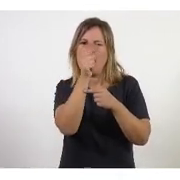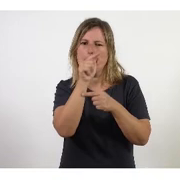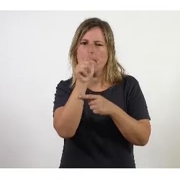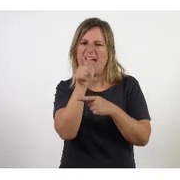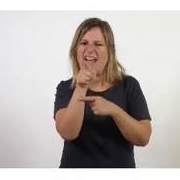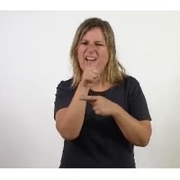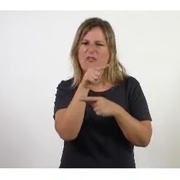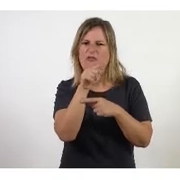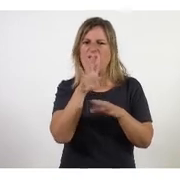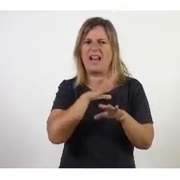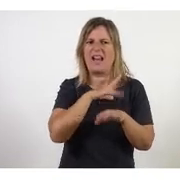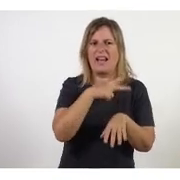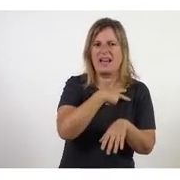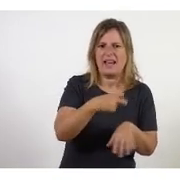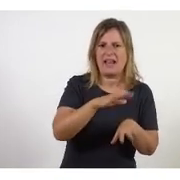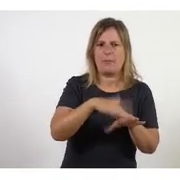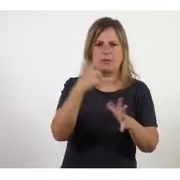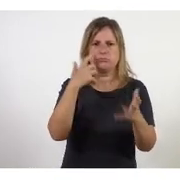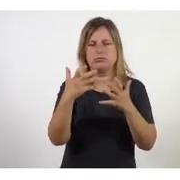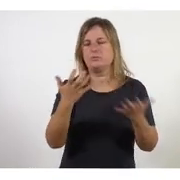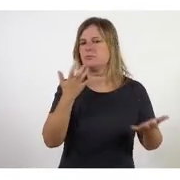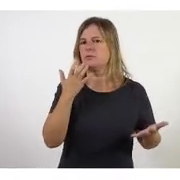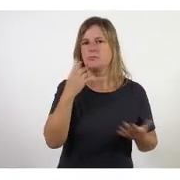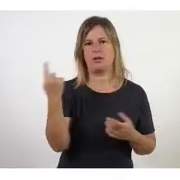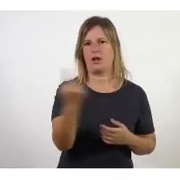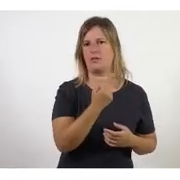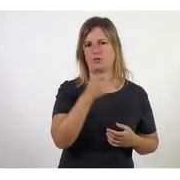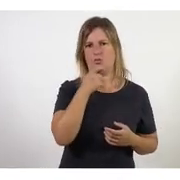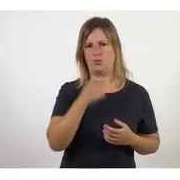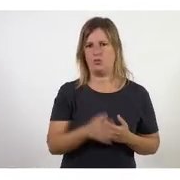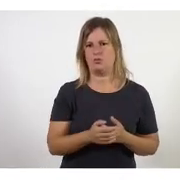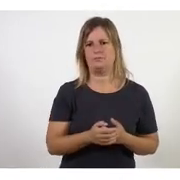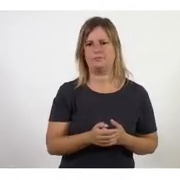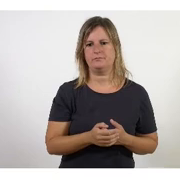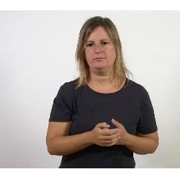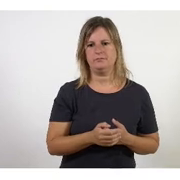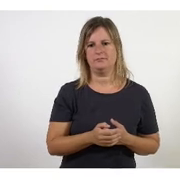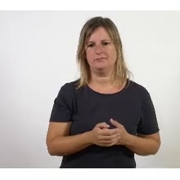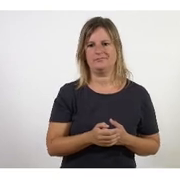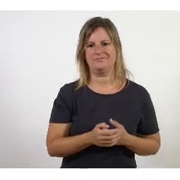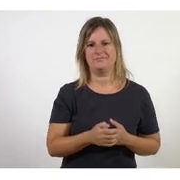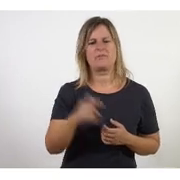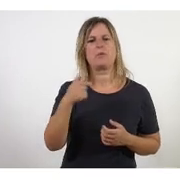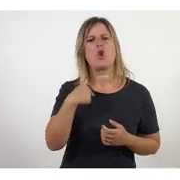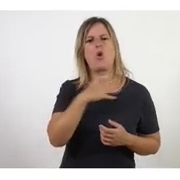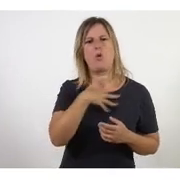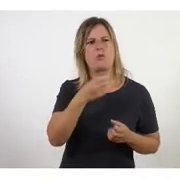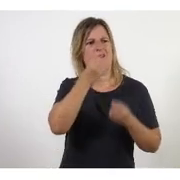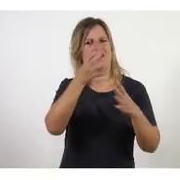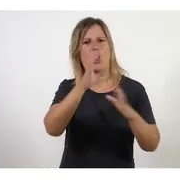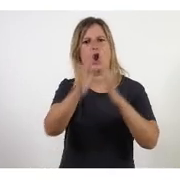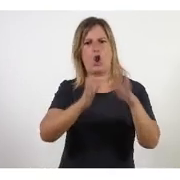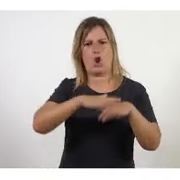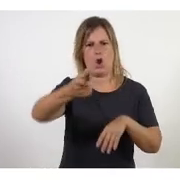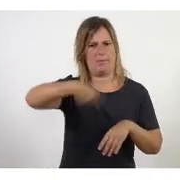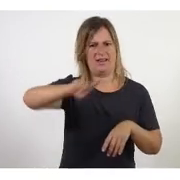no?, negre perquè ressalti millor. No vull complicar-vos la vida, eh? Vull facilitar-vos-la. Aquesta seria una